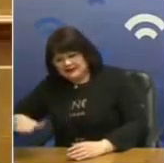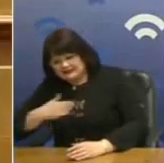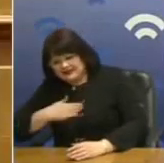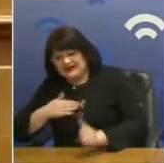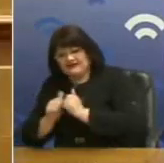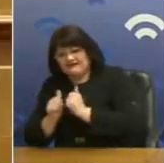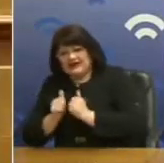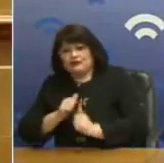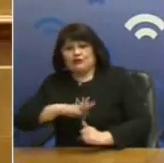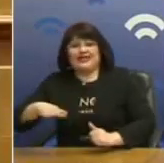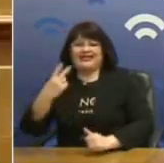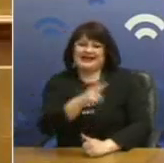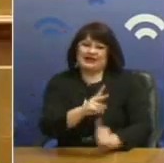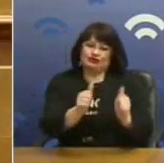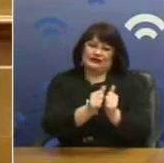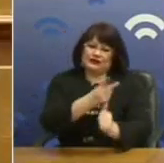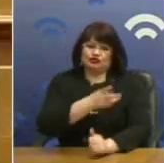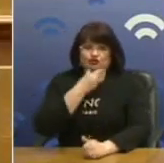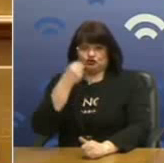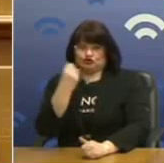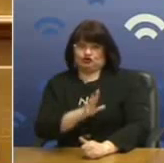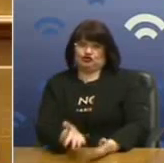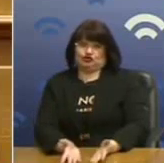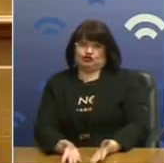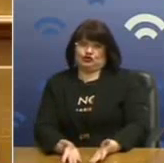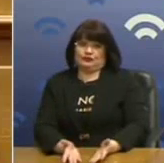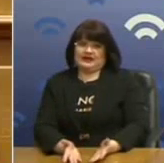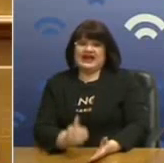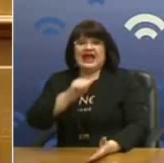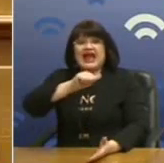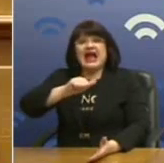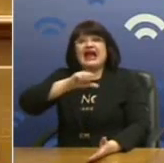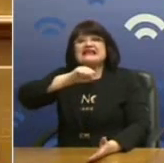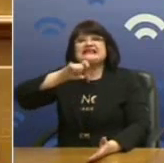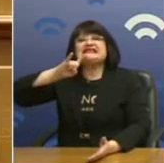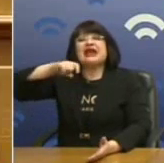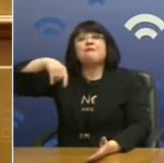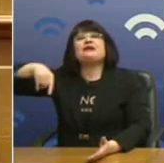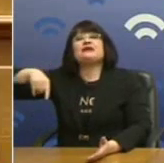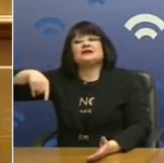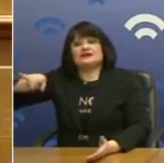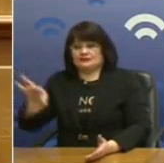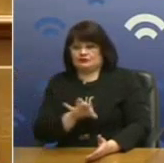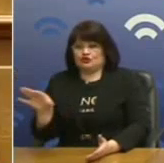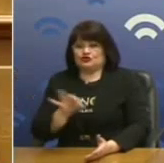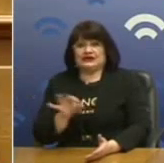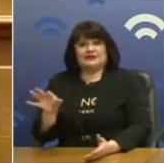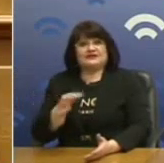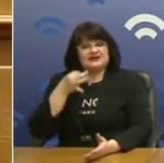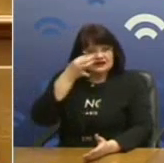Πρωθυπουργέ. Κύριε Πρωθυπουργέ, με ΑΣΕΠΕ έγιναν αυτές οι προσλήψεις. Θα σας πει μετά ο κύριος Γιαναπετρίτης για την